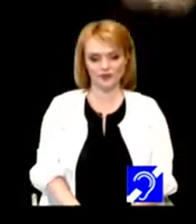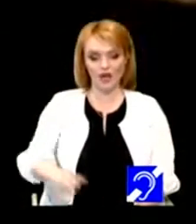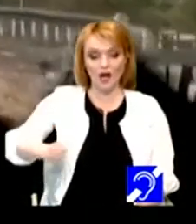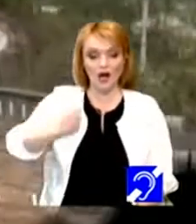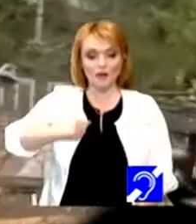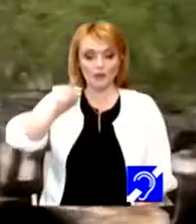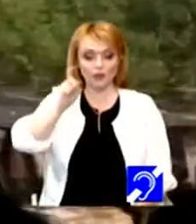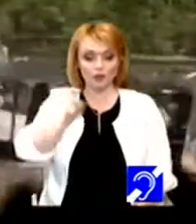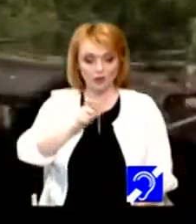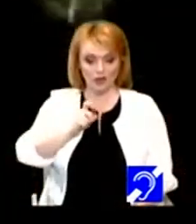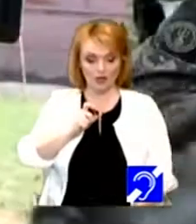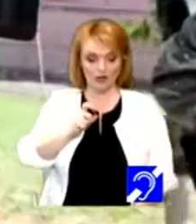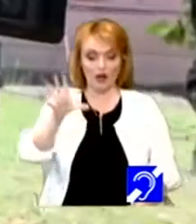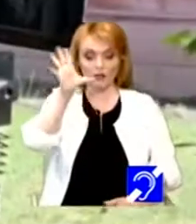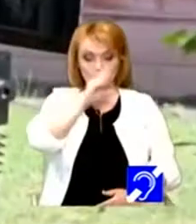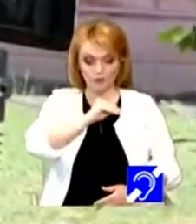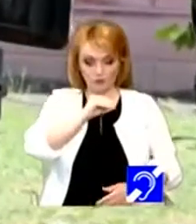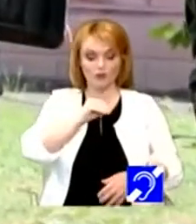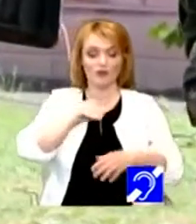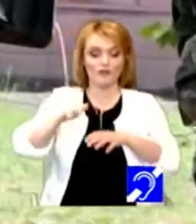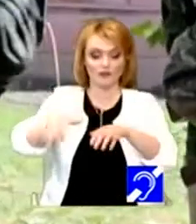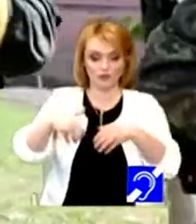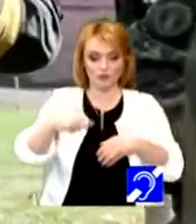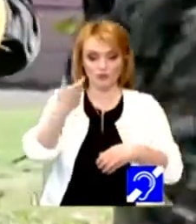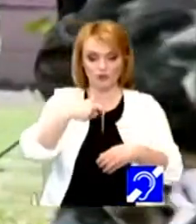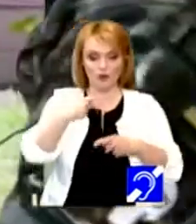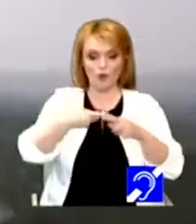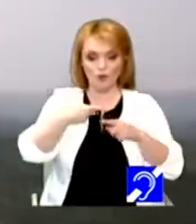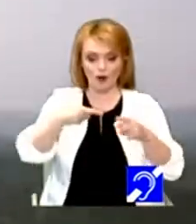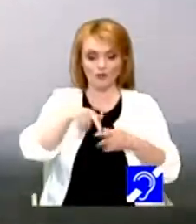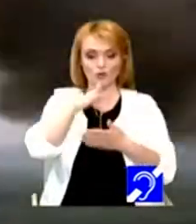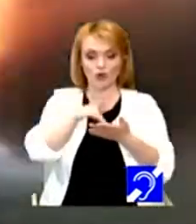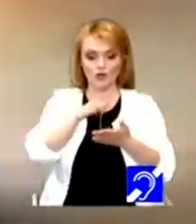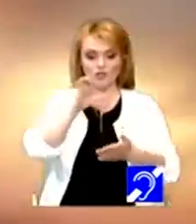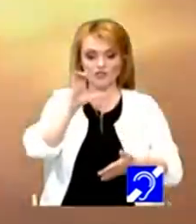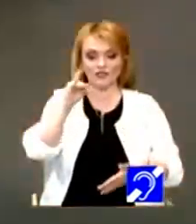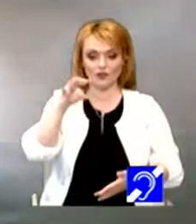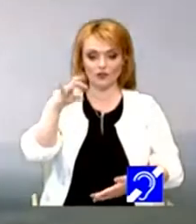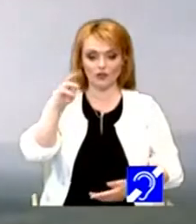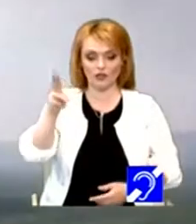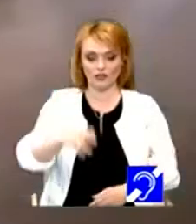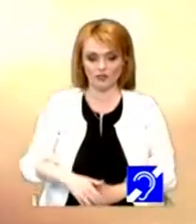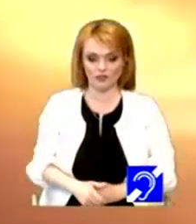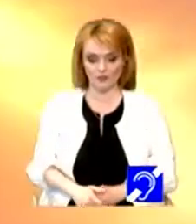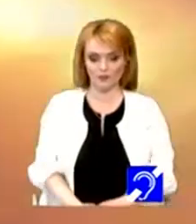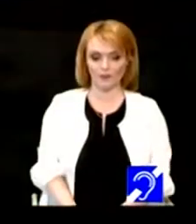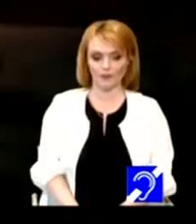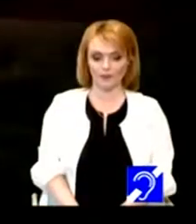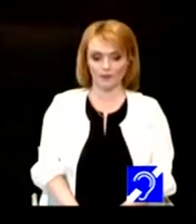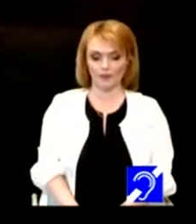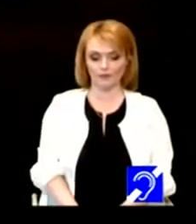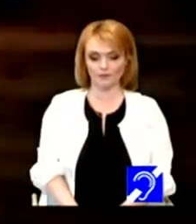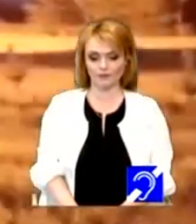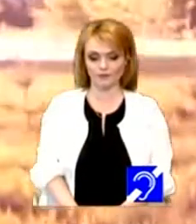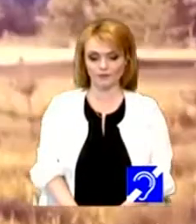Armata ucraineană a respins invadatorii ruși din Severodonetsk. Guvernatorul regiunii declară că ucrainenii au preluat controlul asupra unui